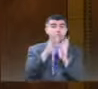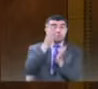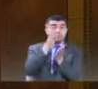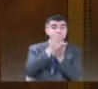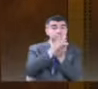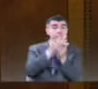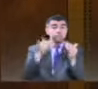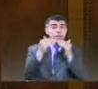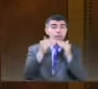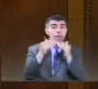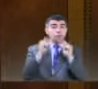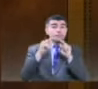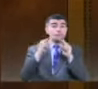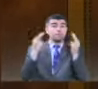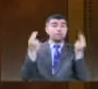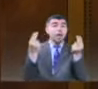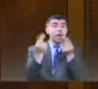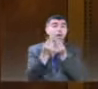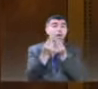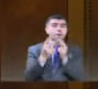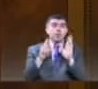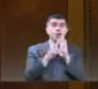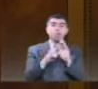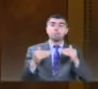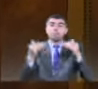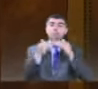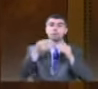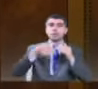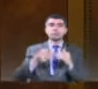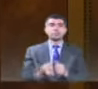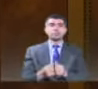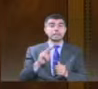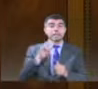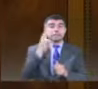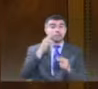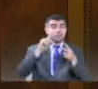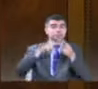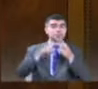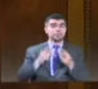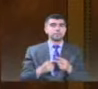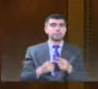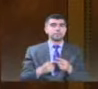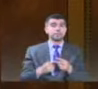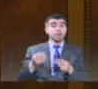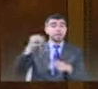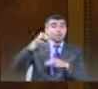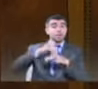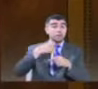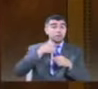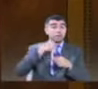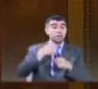مع المنظومة التشريعية الأوروبية. ثانيا إرساء